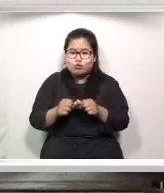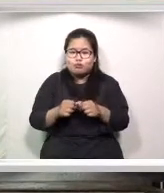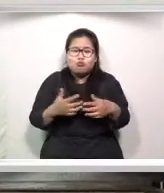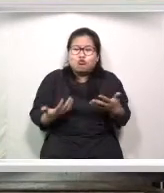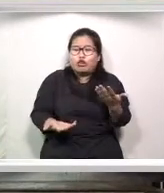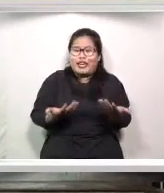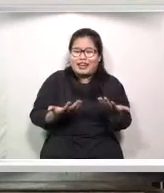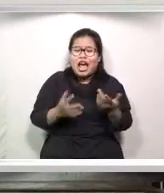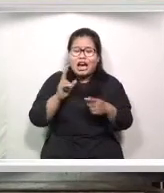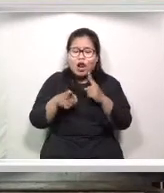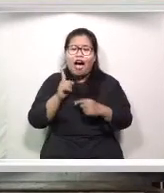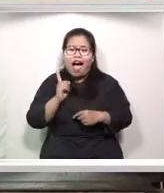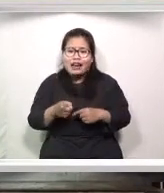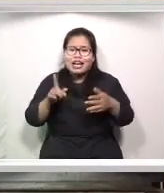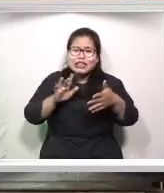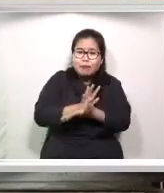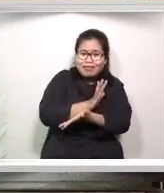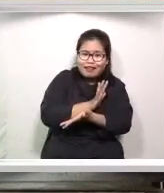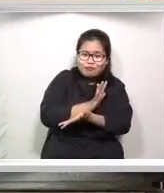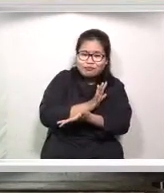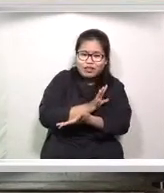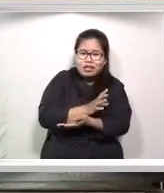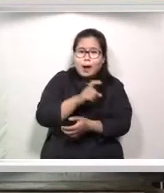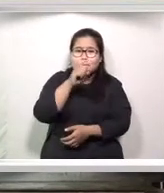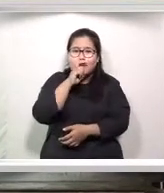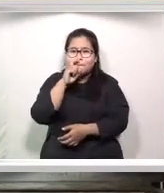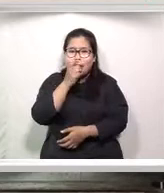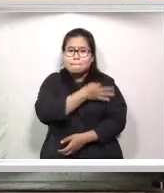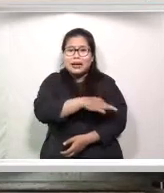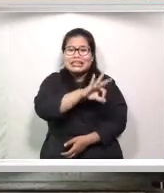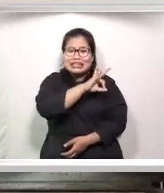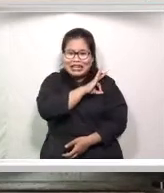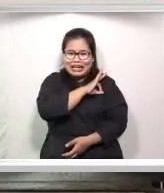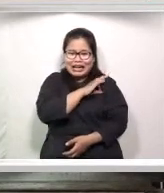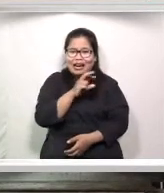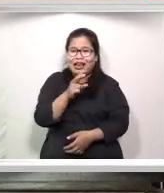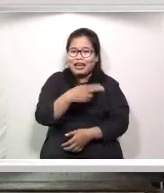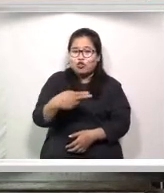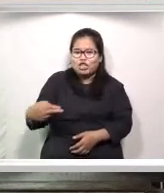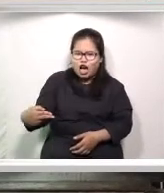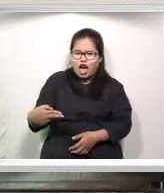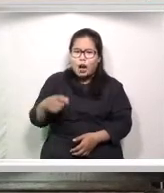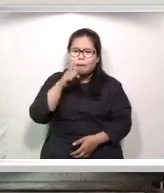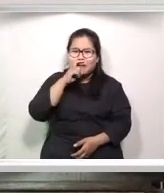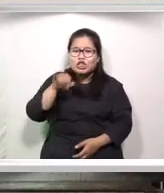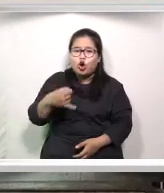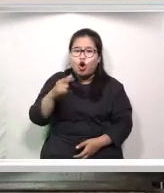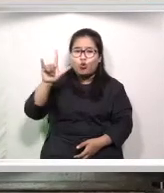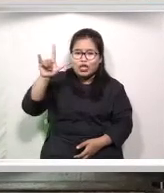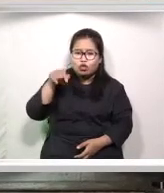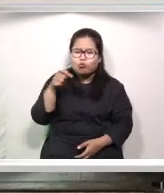Bahkan di suatu kesempatan Bapak Presiden Republik Indonesia Joko